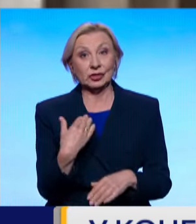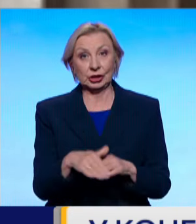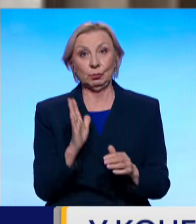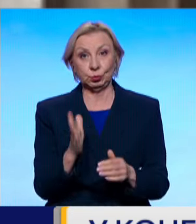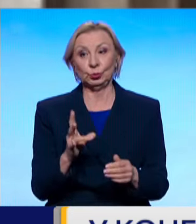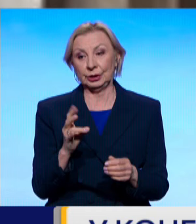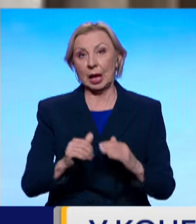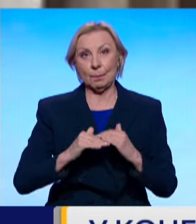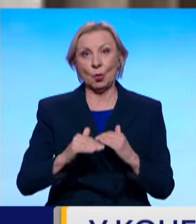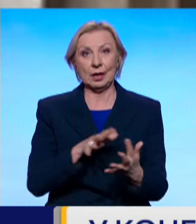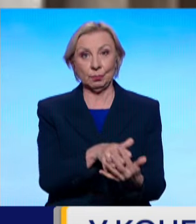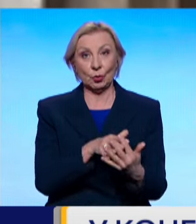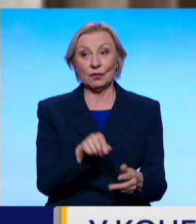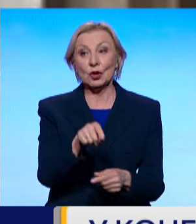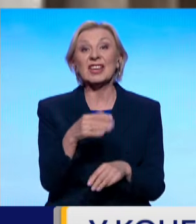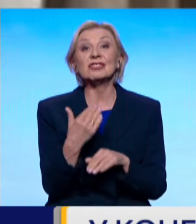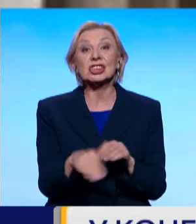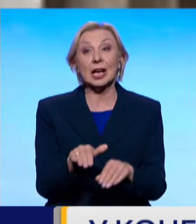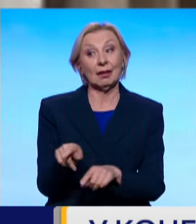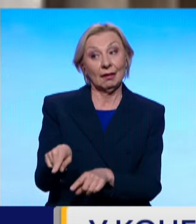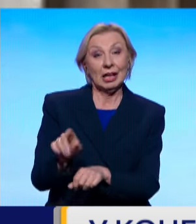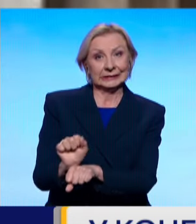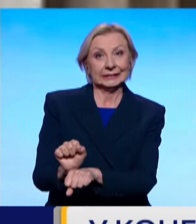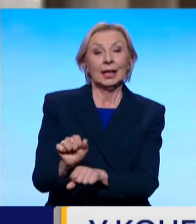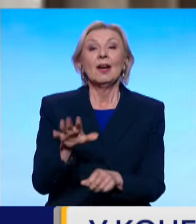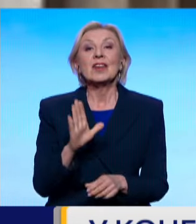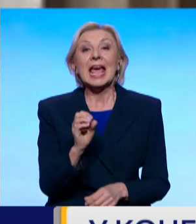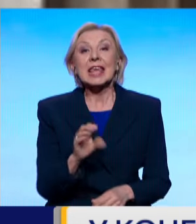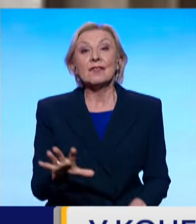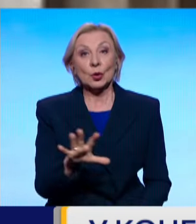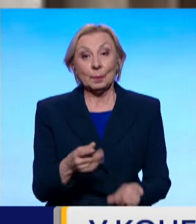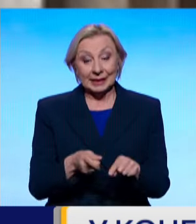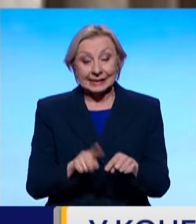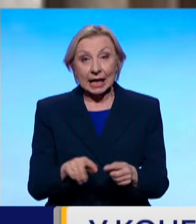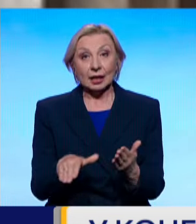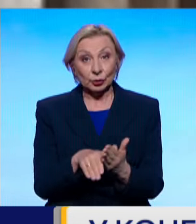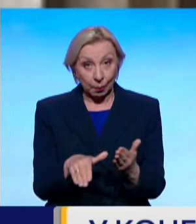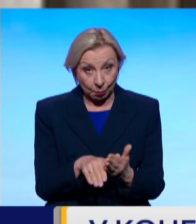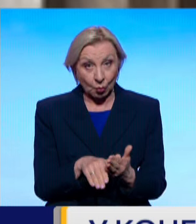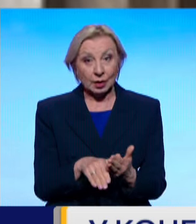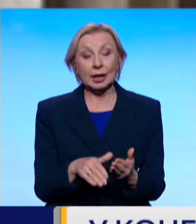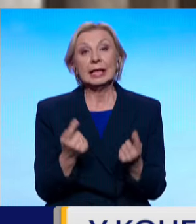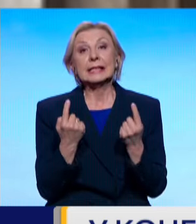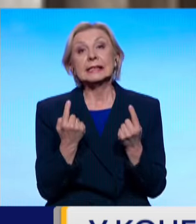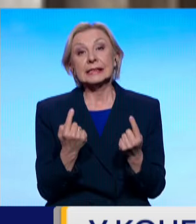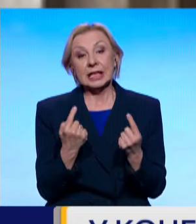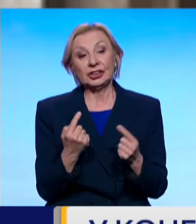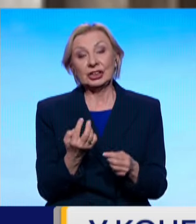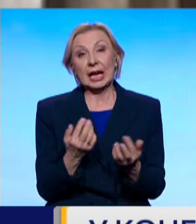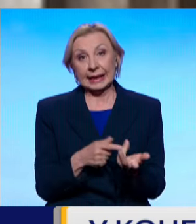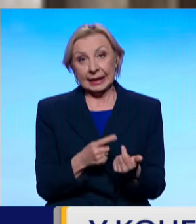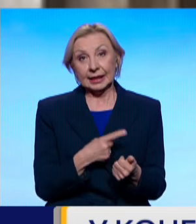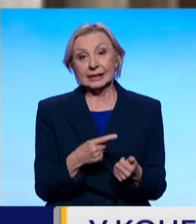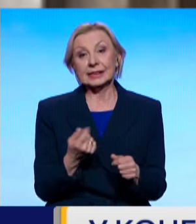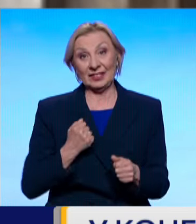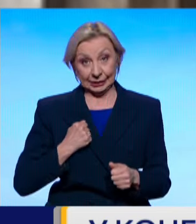бою. Тобто вони десь знаходяться в Європі, так розумію. І ще такий цікавий момент, що оця допомога, вона досить, ну, значна кількість від цієї допомоги військова. Вся